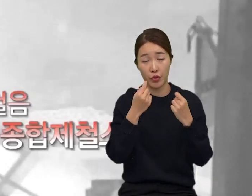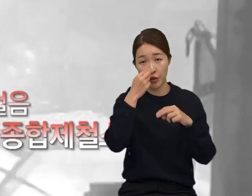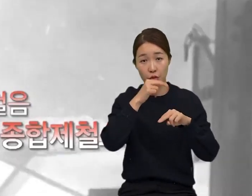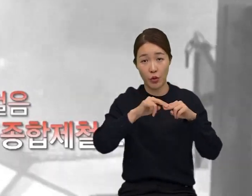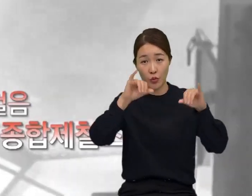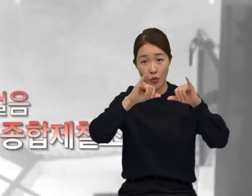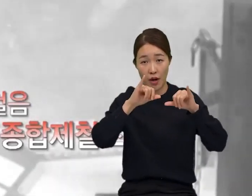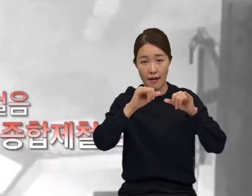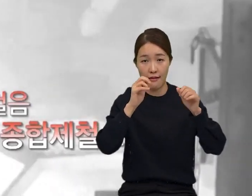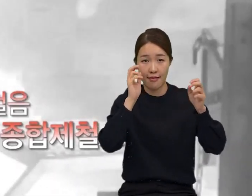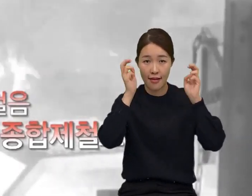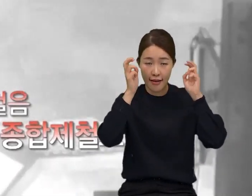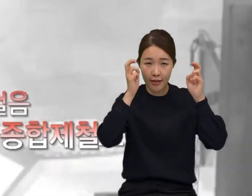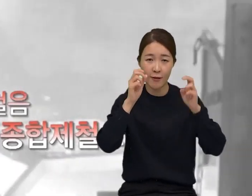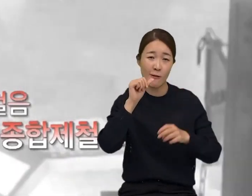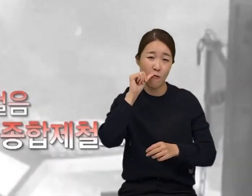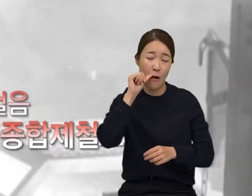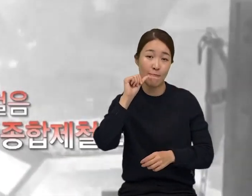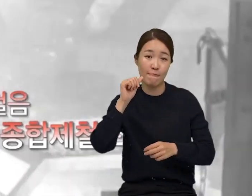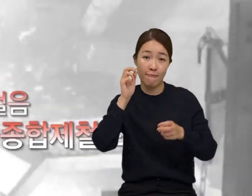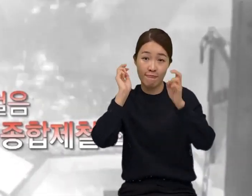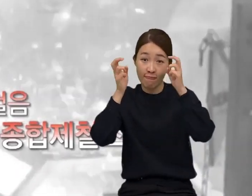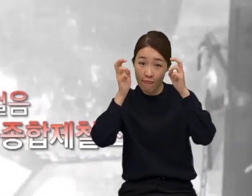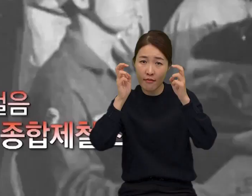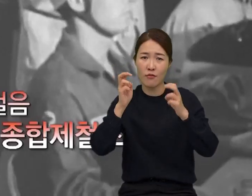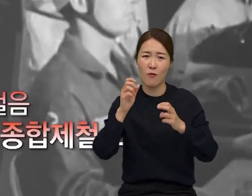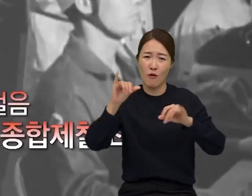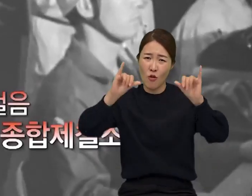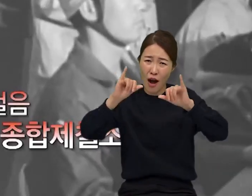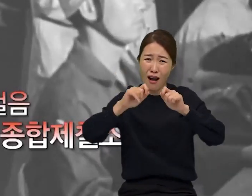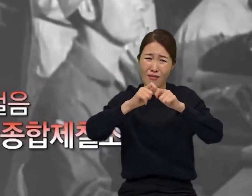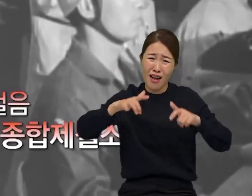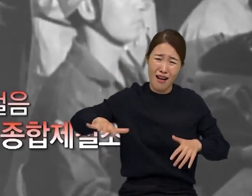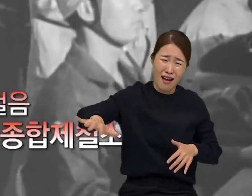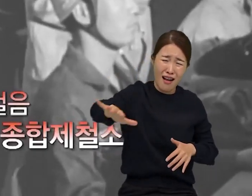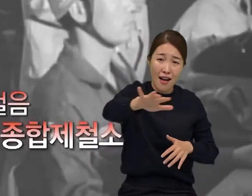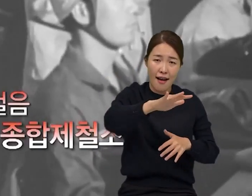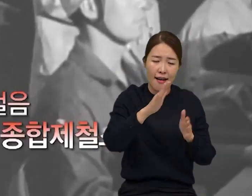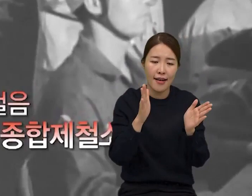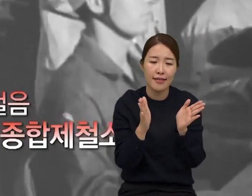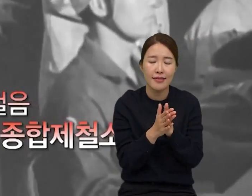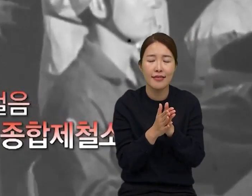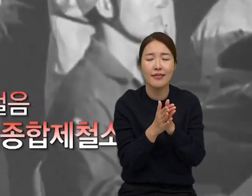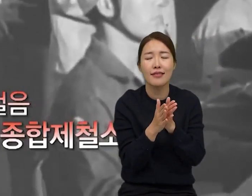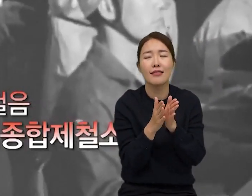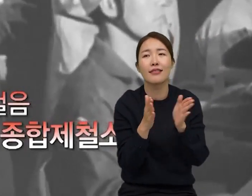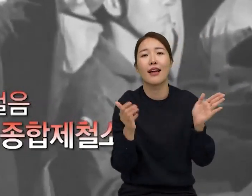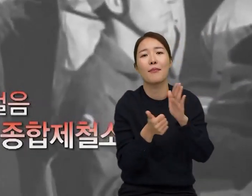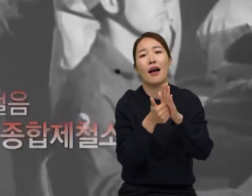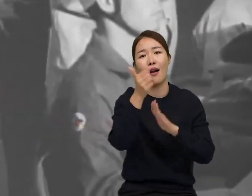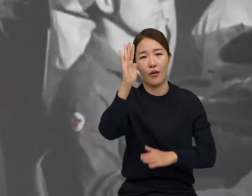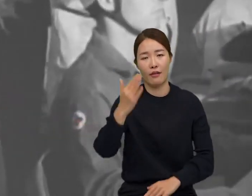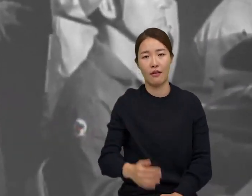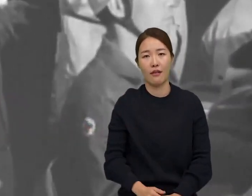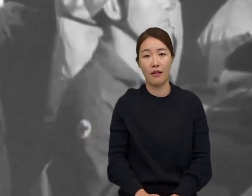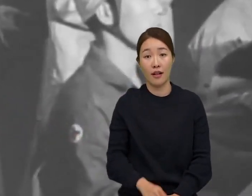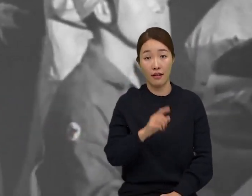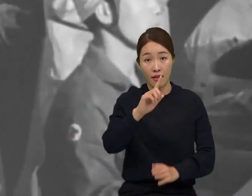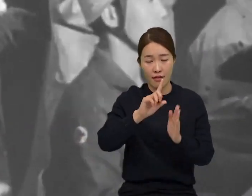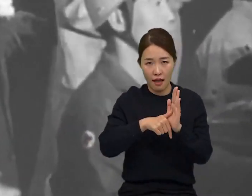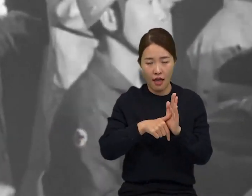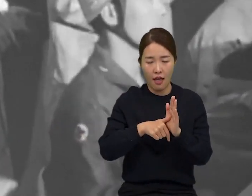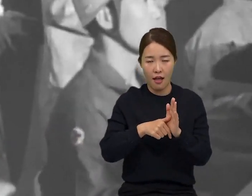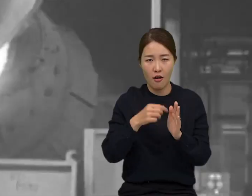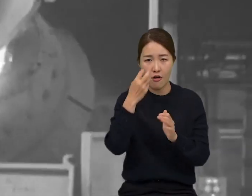대한민국은 이처럼 석유화학단지와 종합제철소로 중화공업화의 큰 발걸음을 내디뎠다. 그런데 그